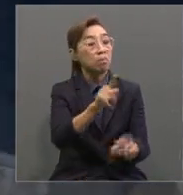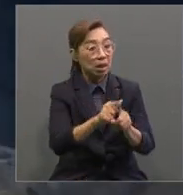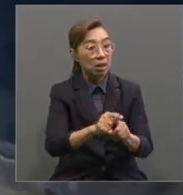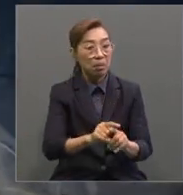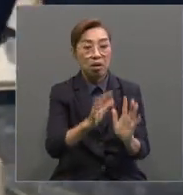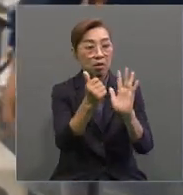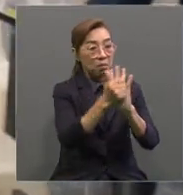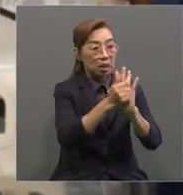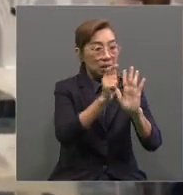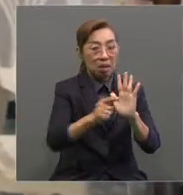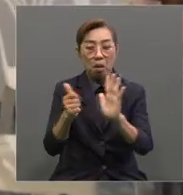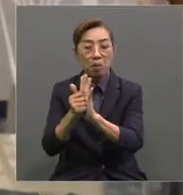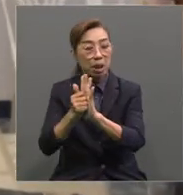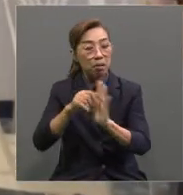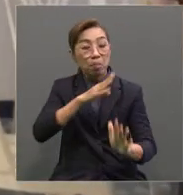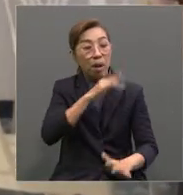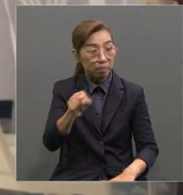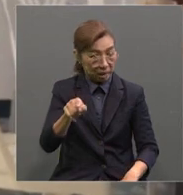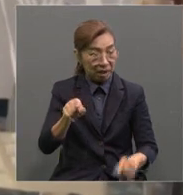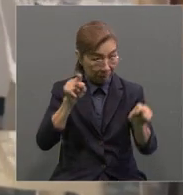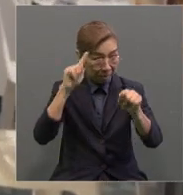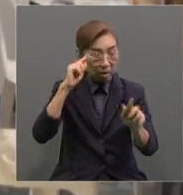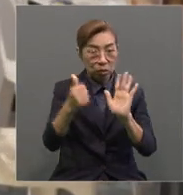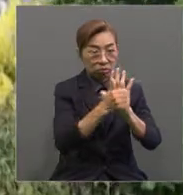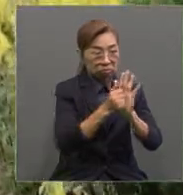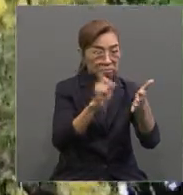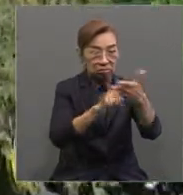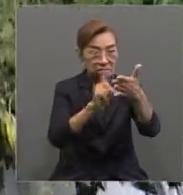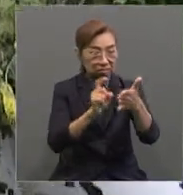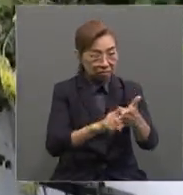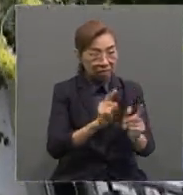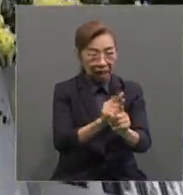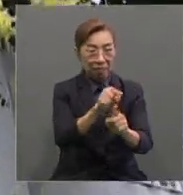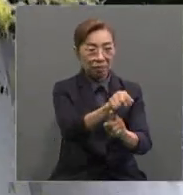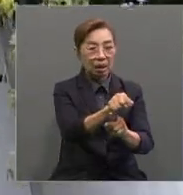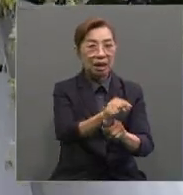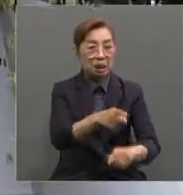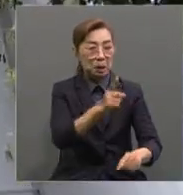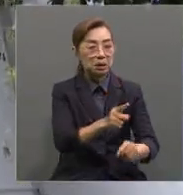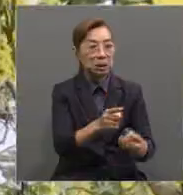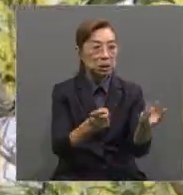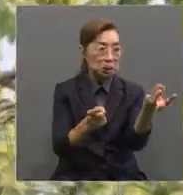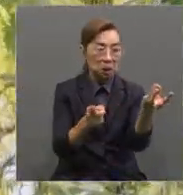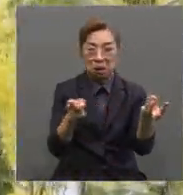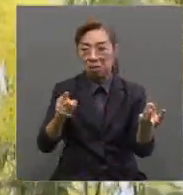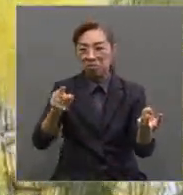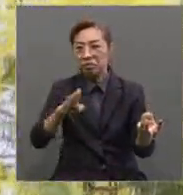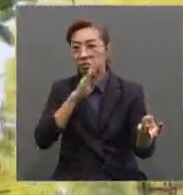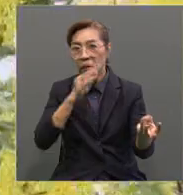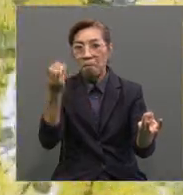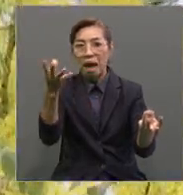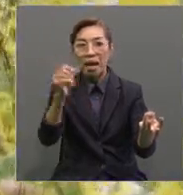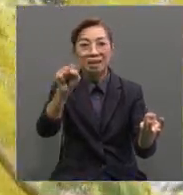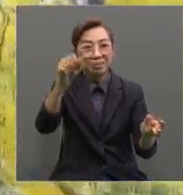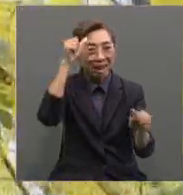ปรากฏว่าเพจจริงมีผู้ติดตามน้อยกว่าเพจปลอมอีกเสียด้วยซ้ำและภาพที่โพสต์อะไรทุกอย่างก็เหมือนกันกับเพจจริงที่เขาได้มีการเผย